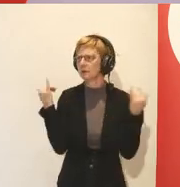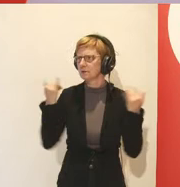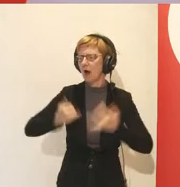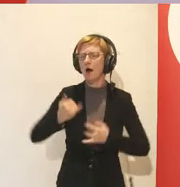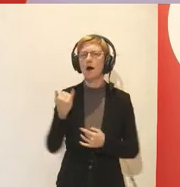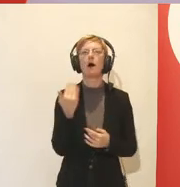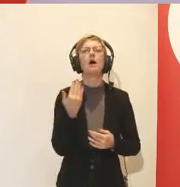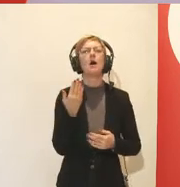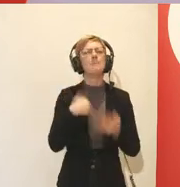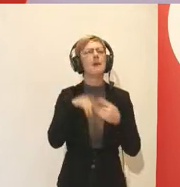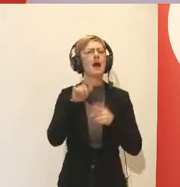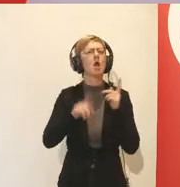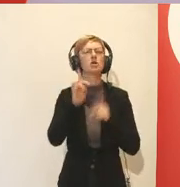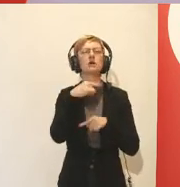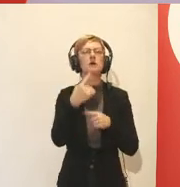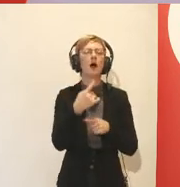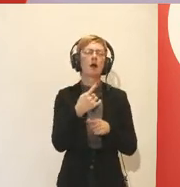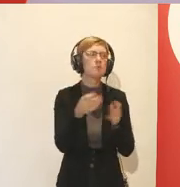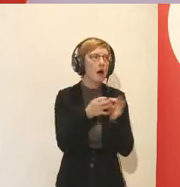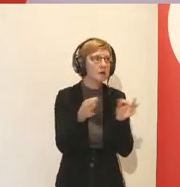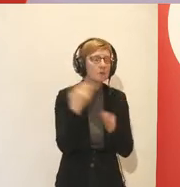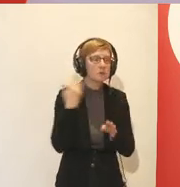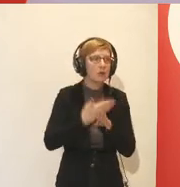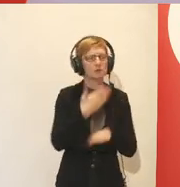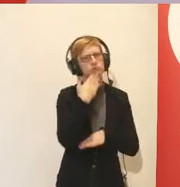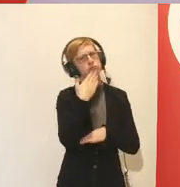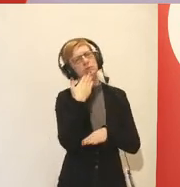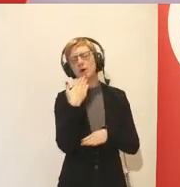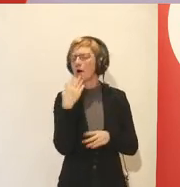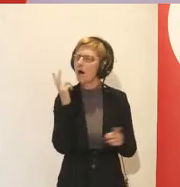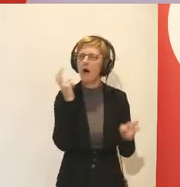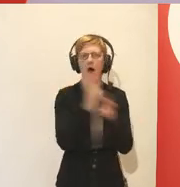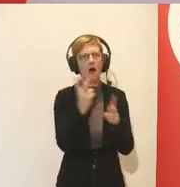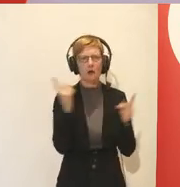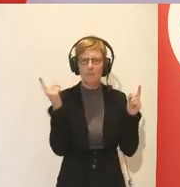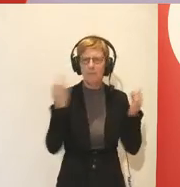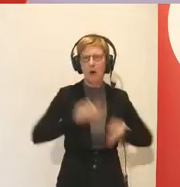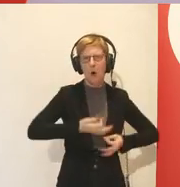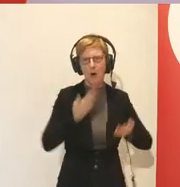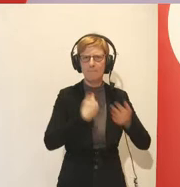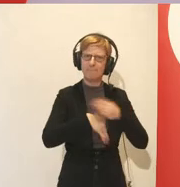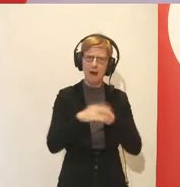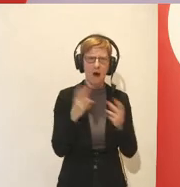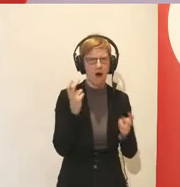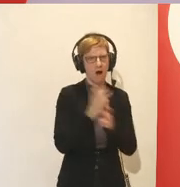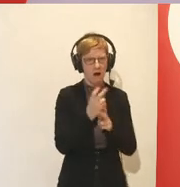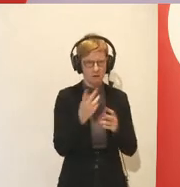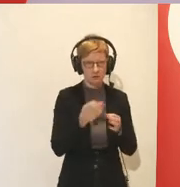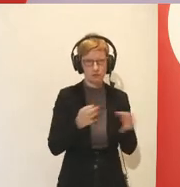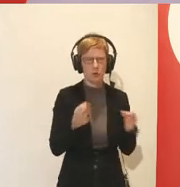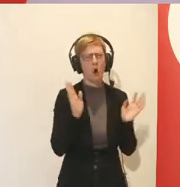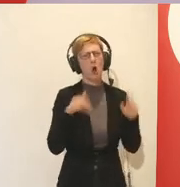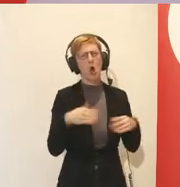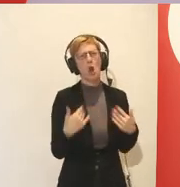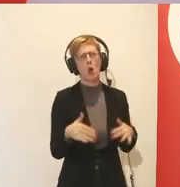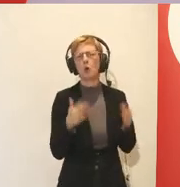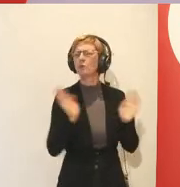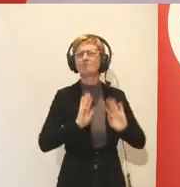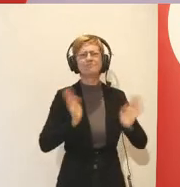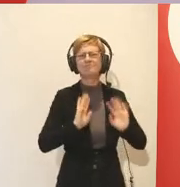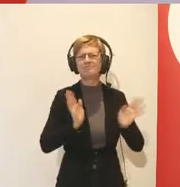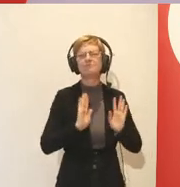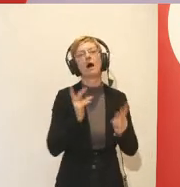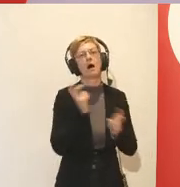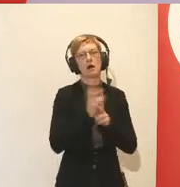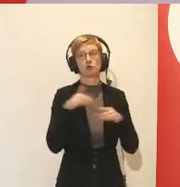der sagt es müssen härtere maßnahmen seien als ein teil der sadismus zur lockerung kommen trotzdem habe ich das gefühl als bundestagsabgeordneter als